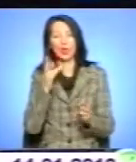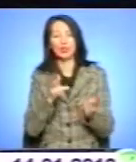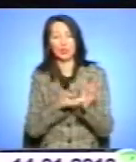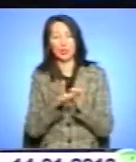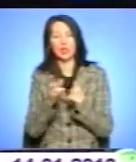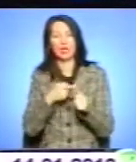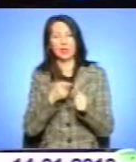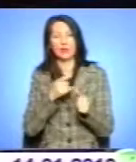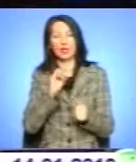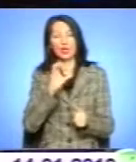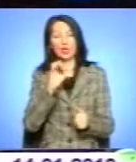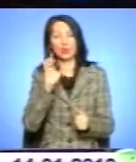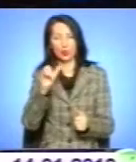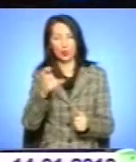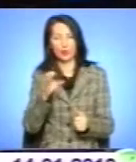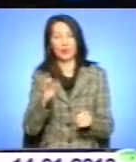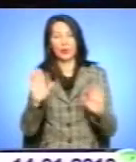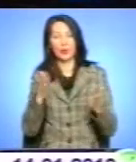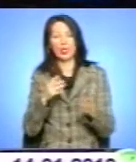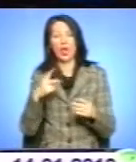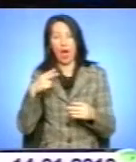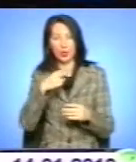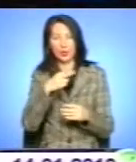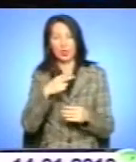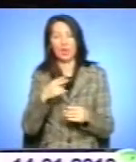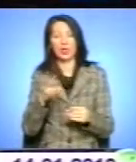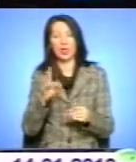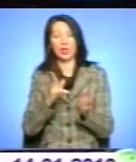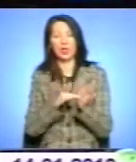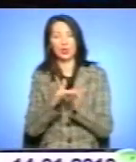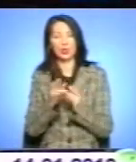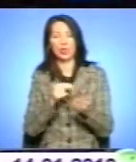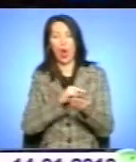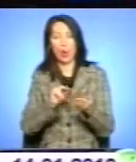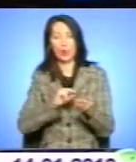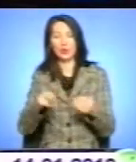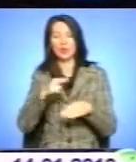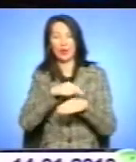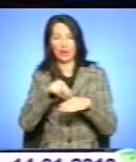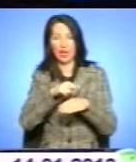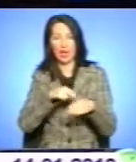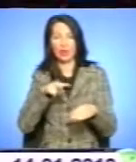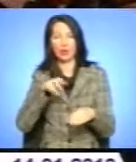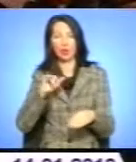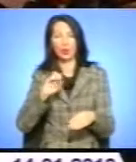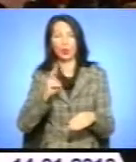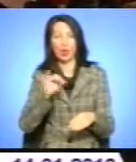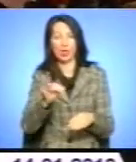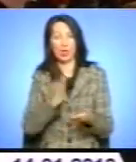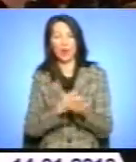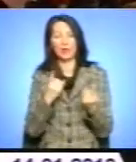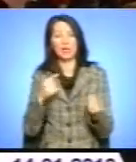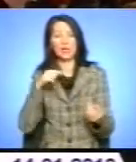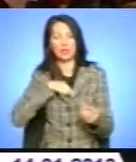Подія обрізання Ісуса описується в Євангелії від Луки і має велике значення для усіх християн. У